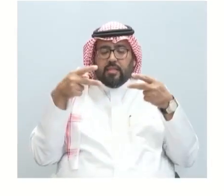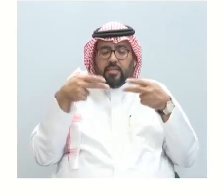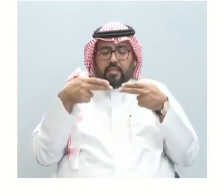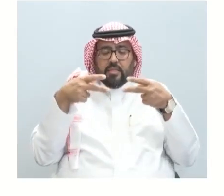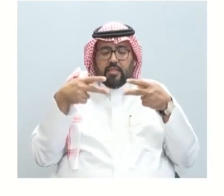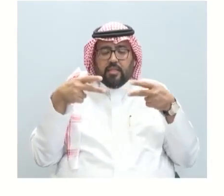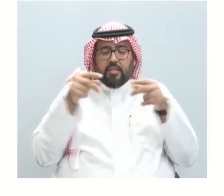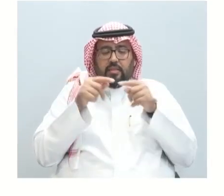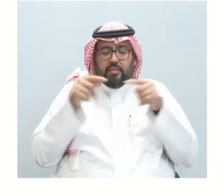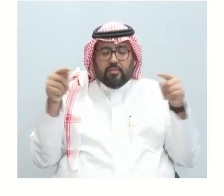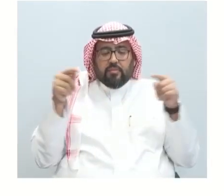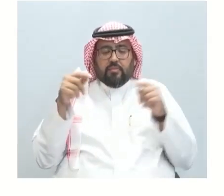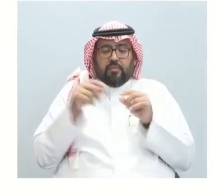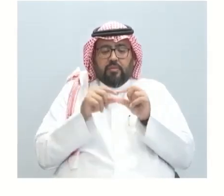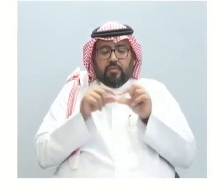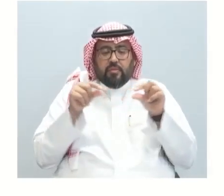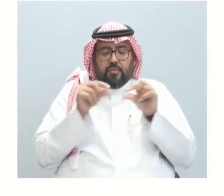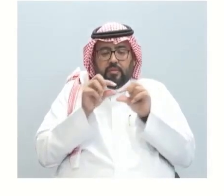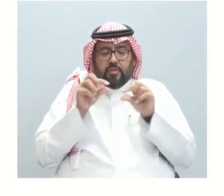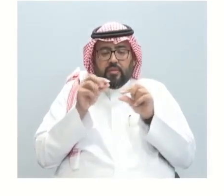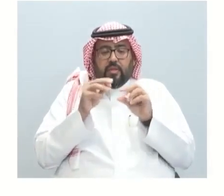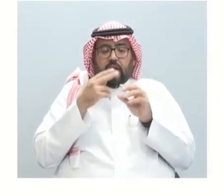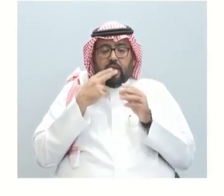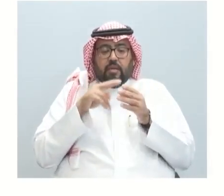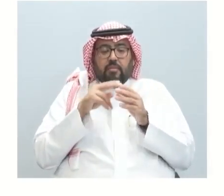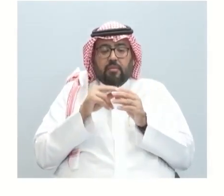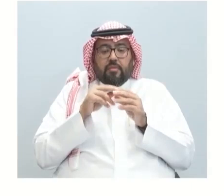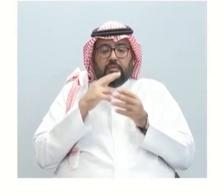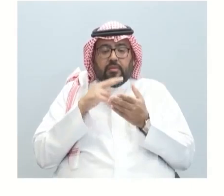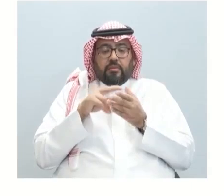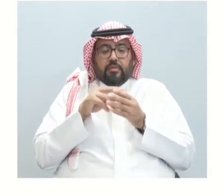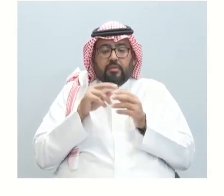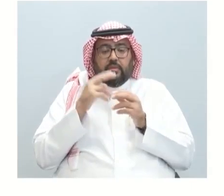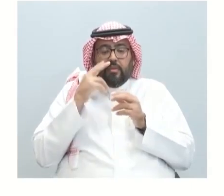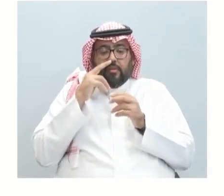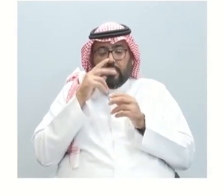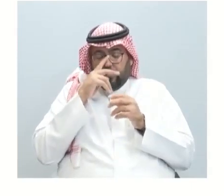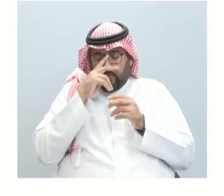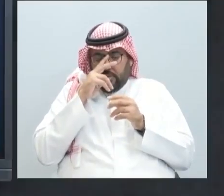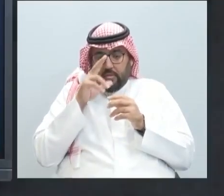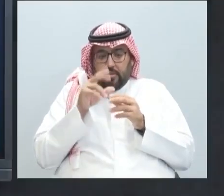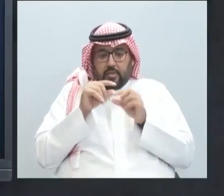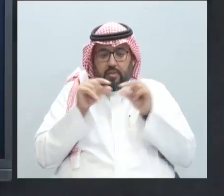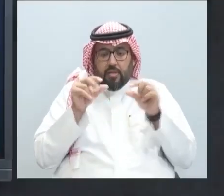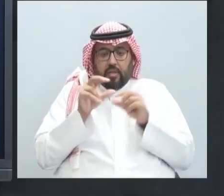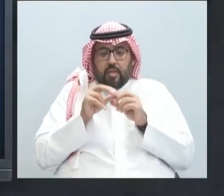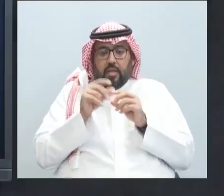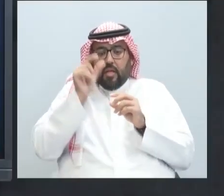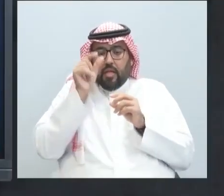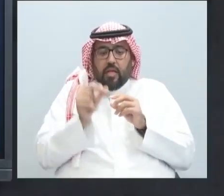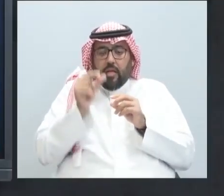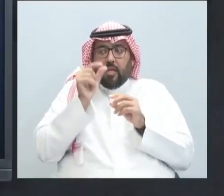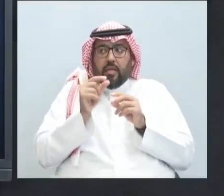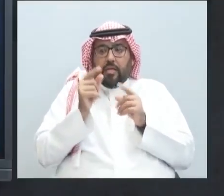الخليه المتقابله من جهه اخرى اذا هذا التعبير نستطيع ان نعبر عنه ظهرت المريكزات ظهرت هذه الانيبيبات